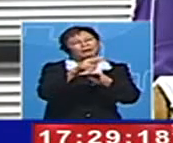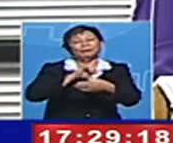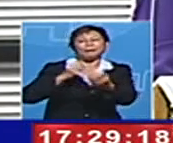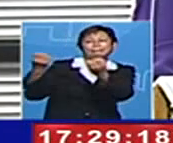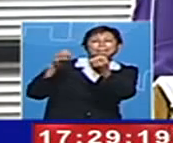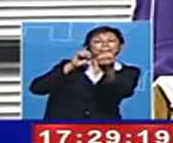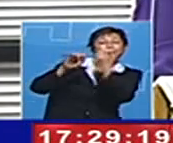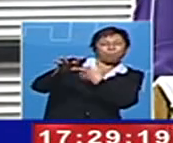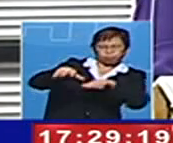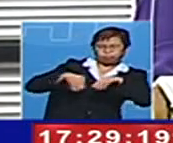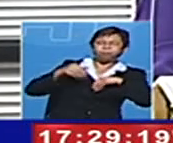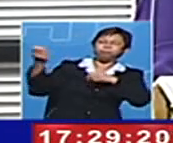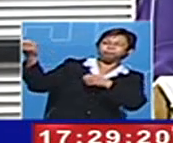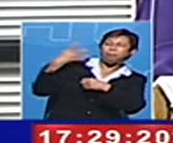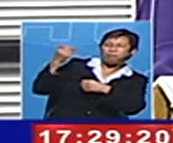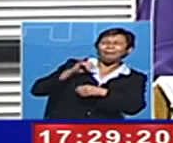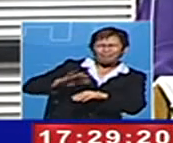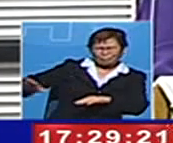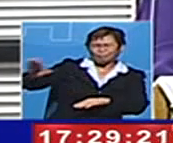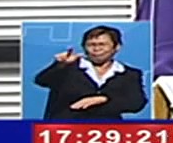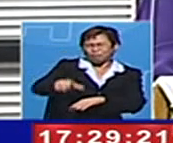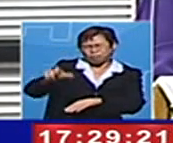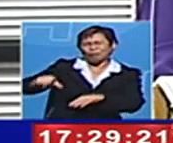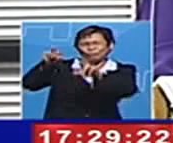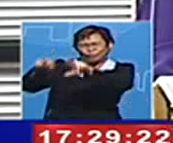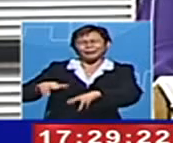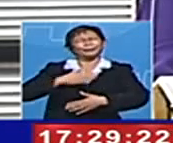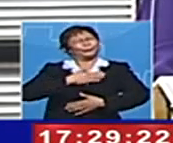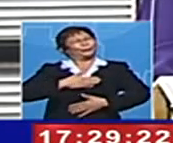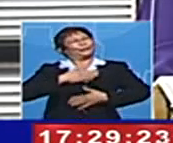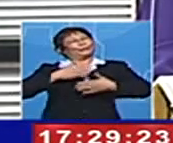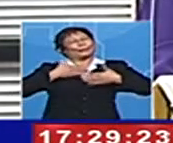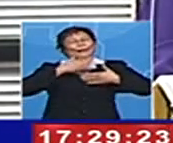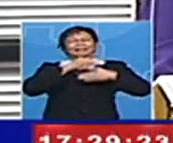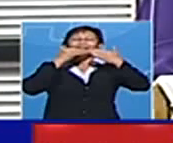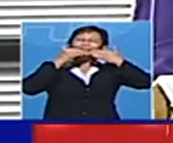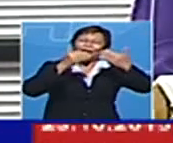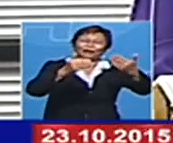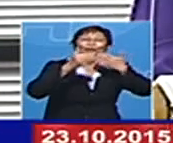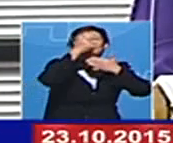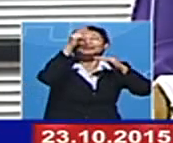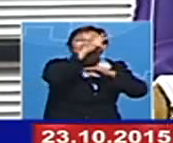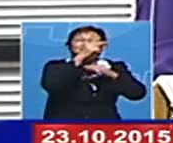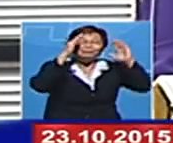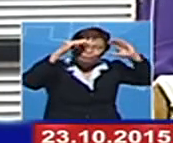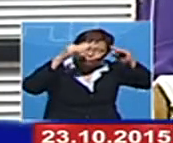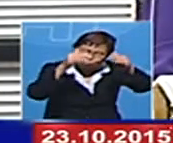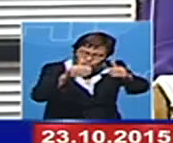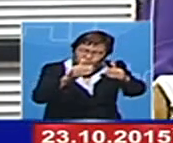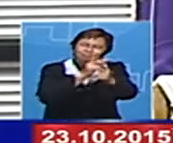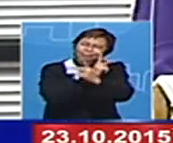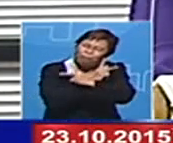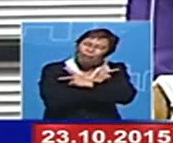diterima mereka sebenarnya sangat bersyukur dan berterima kasih di atas keprihatinan kerajaan